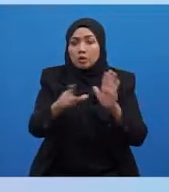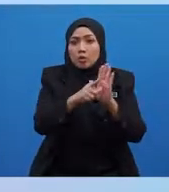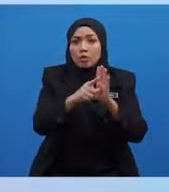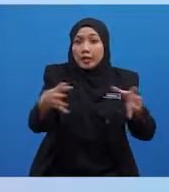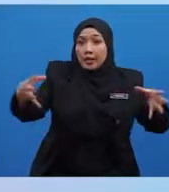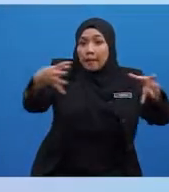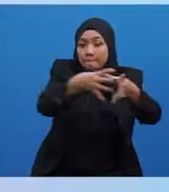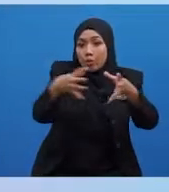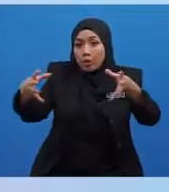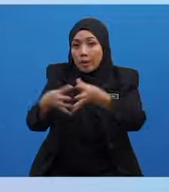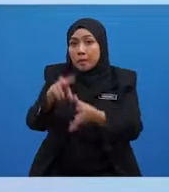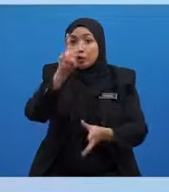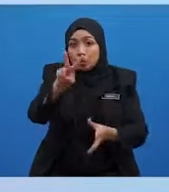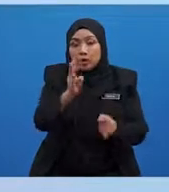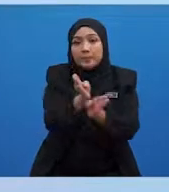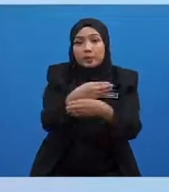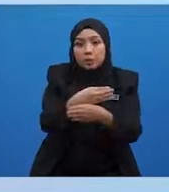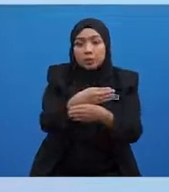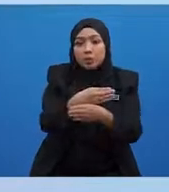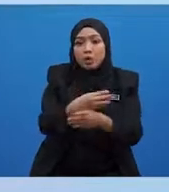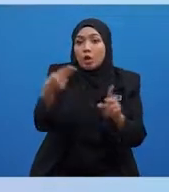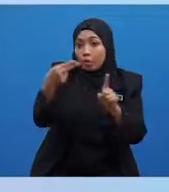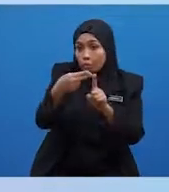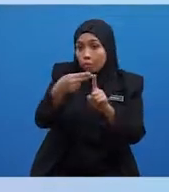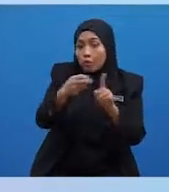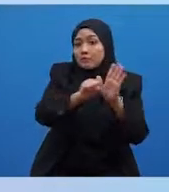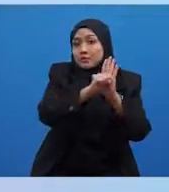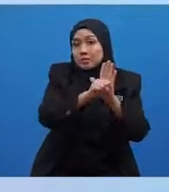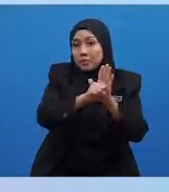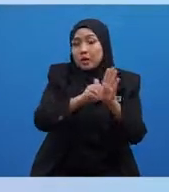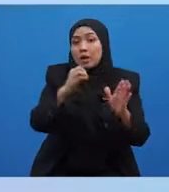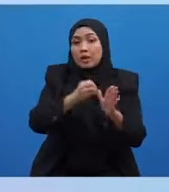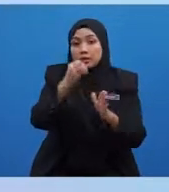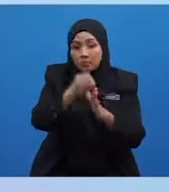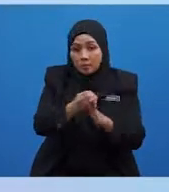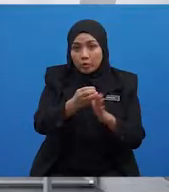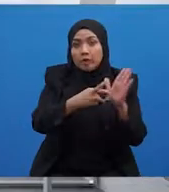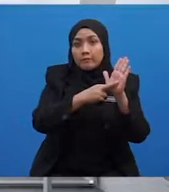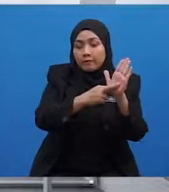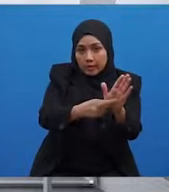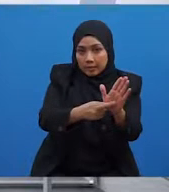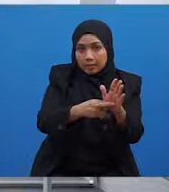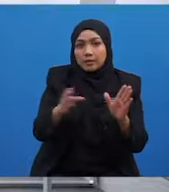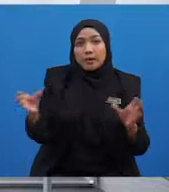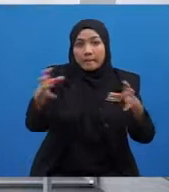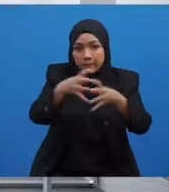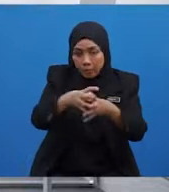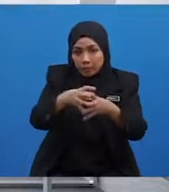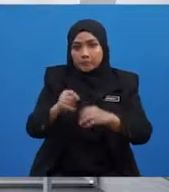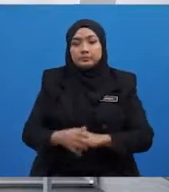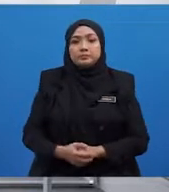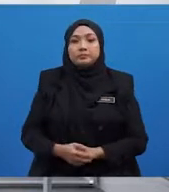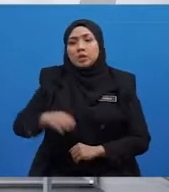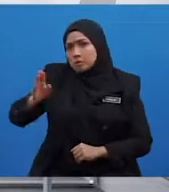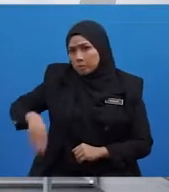dua bentuk, sama ada logo huruf, simbol atau representasi. Murid-murid,